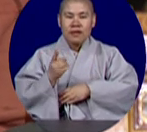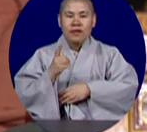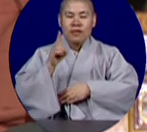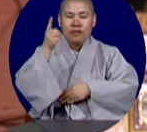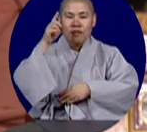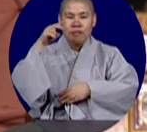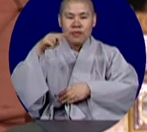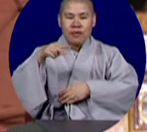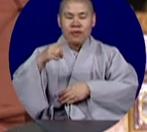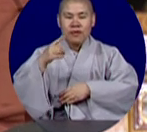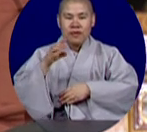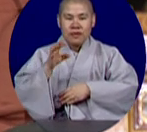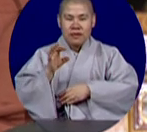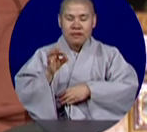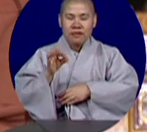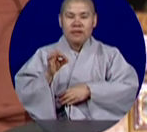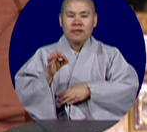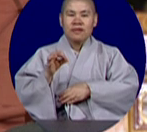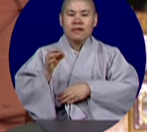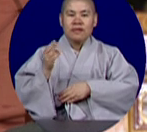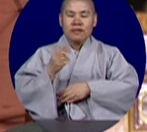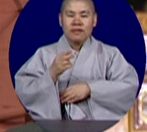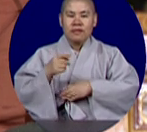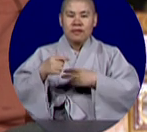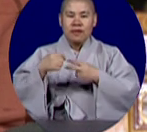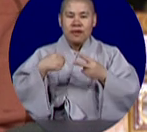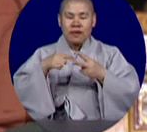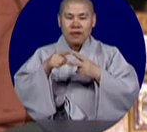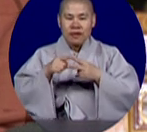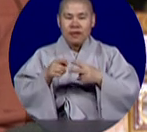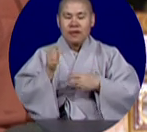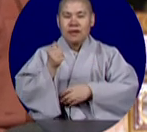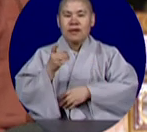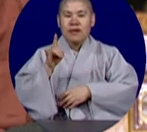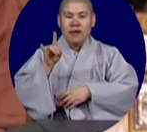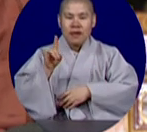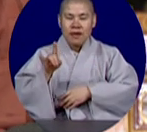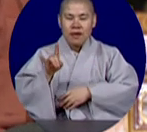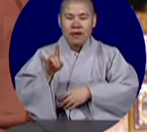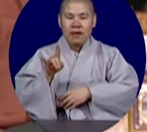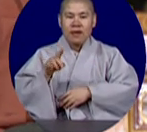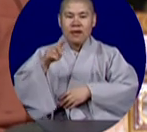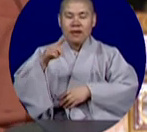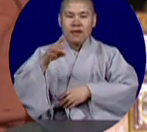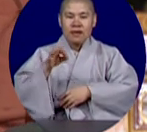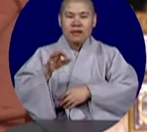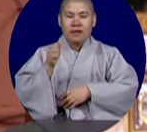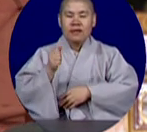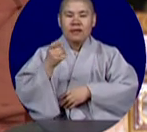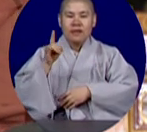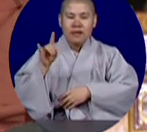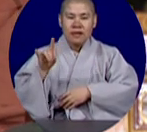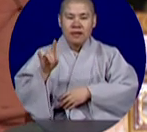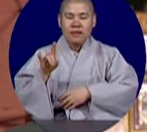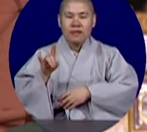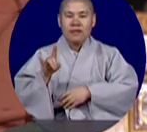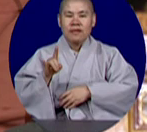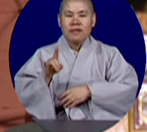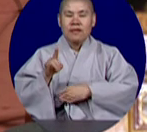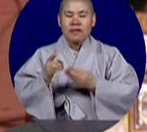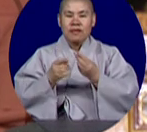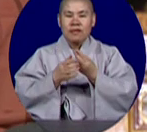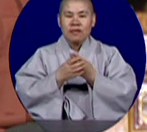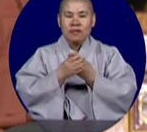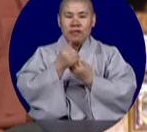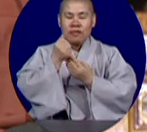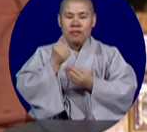수승하다고 하는 이길 승자고 이해한다고 하는 알해자가 있어 성해라고 합니다. 그 성해를 한마디로